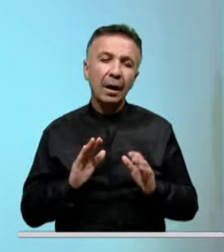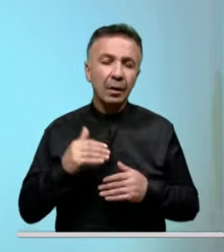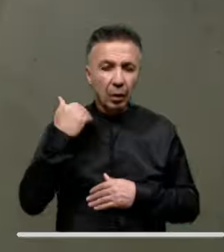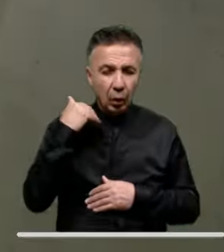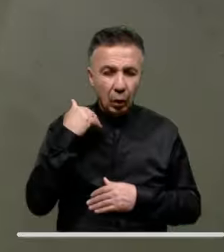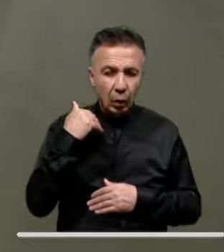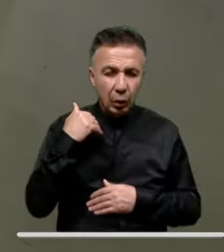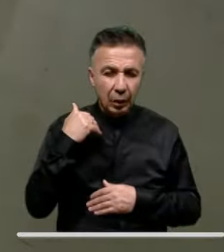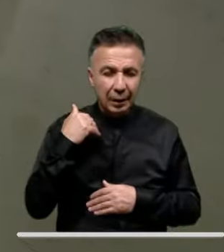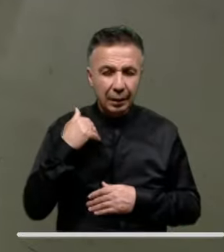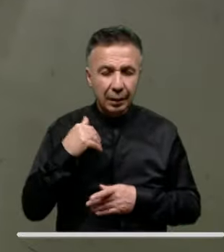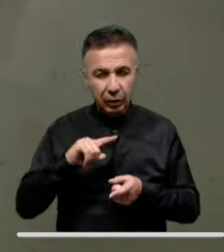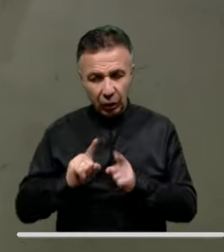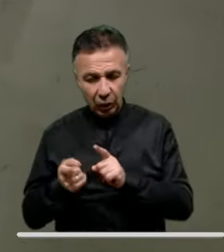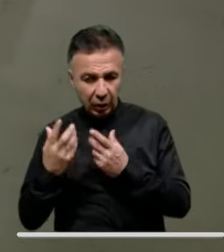cinsinden olanların